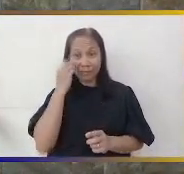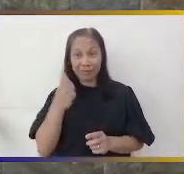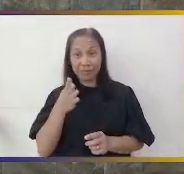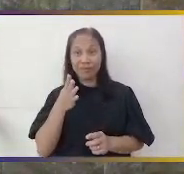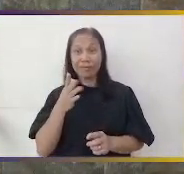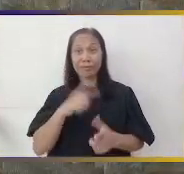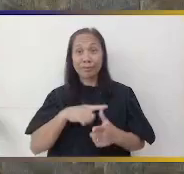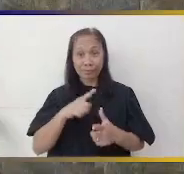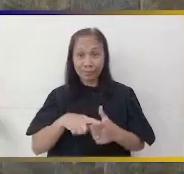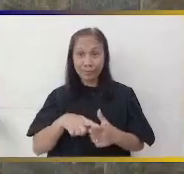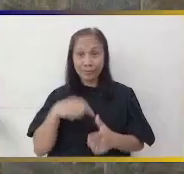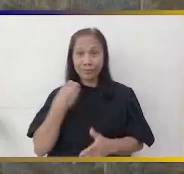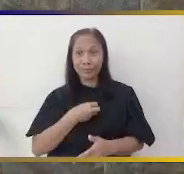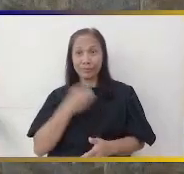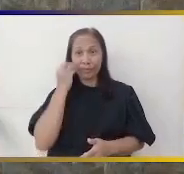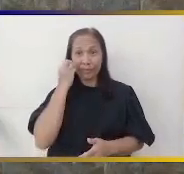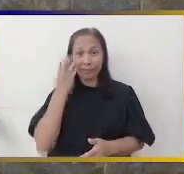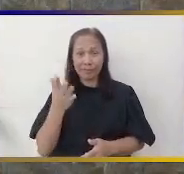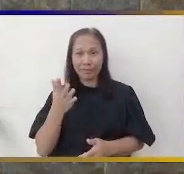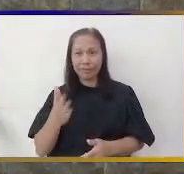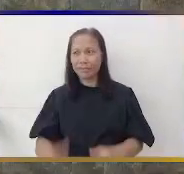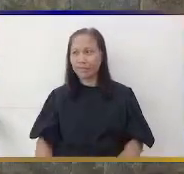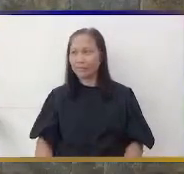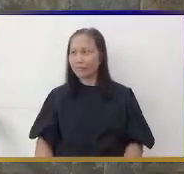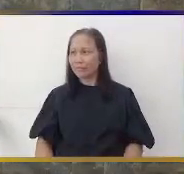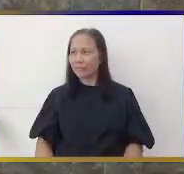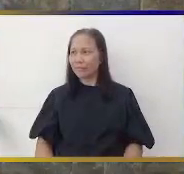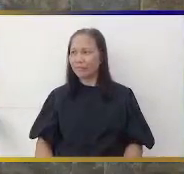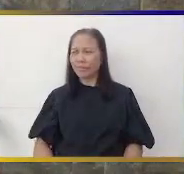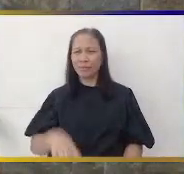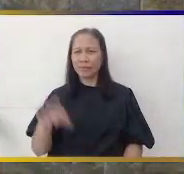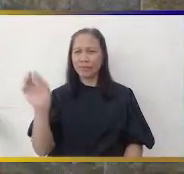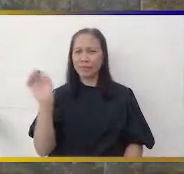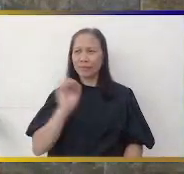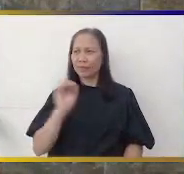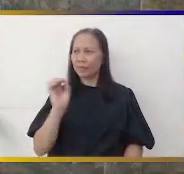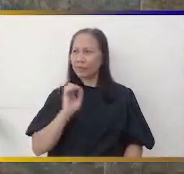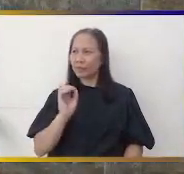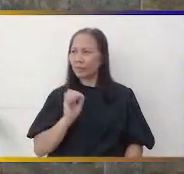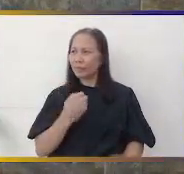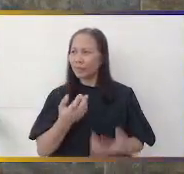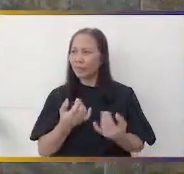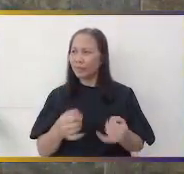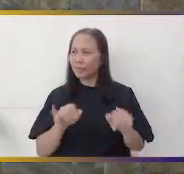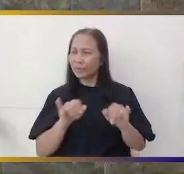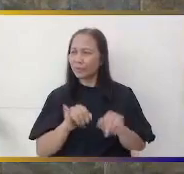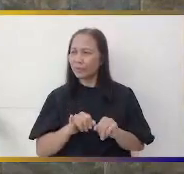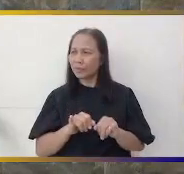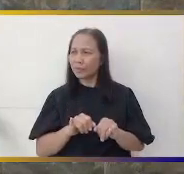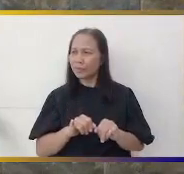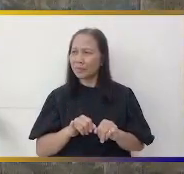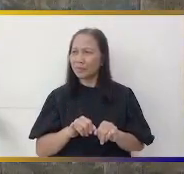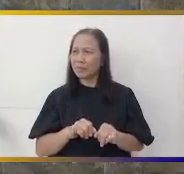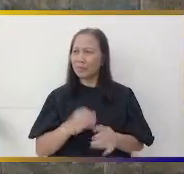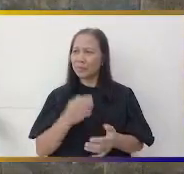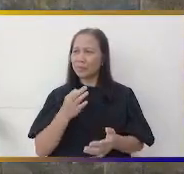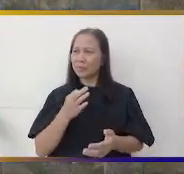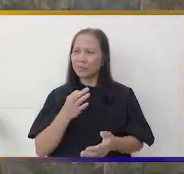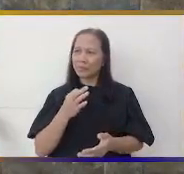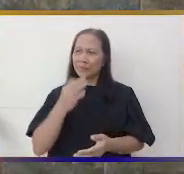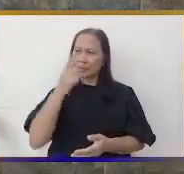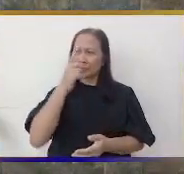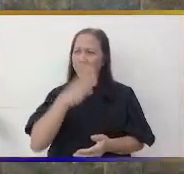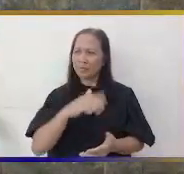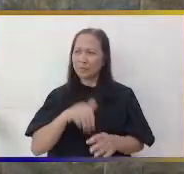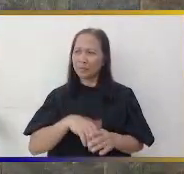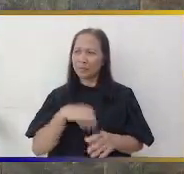uwi simple lang sa Diyos an walang pangangailangan Diyos sa pera natin So bakit tayo nagbibigay sa Diyos wala palang pangangailangan na Diyos